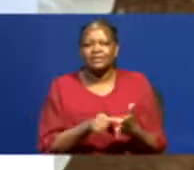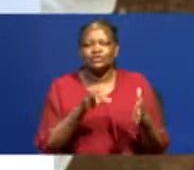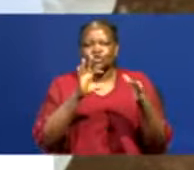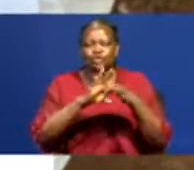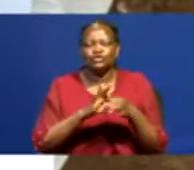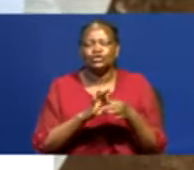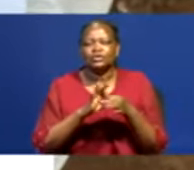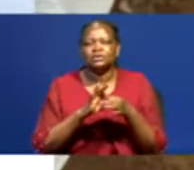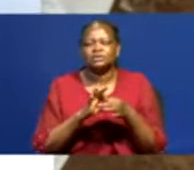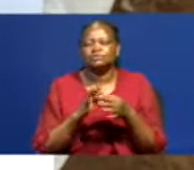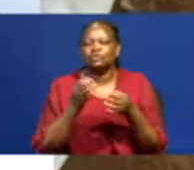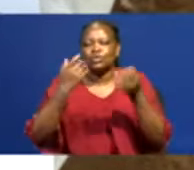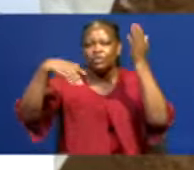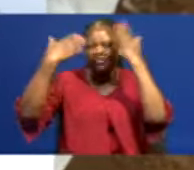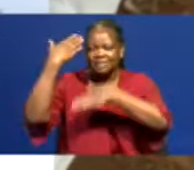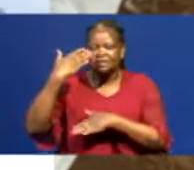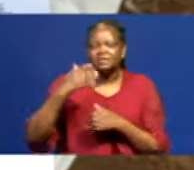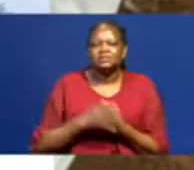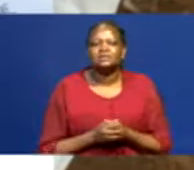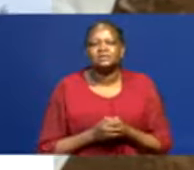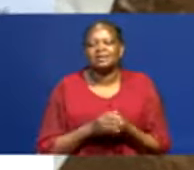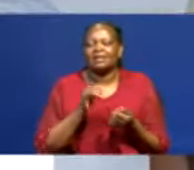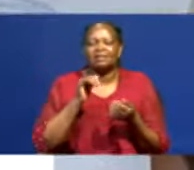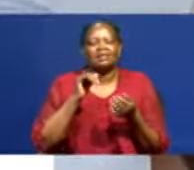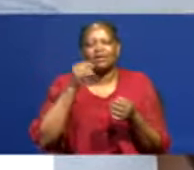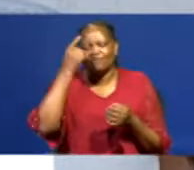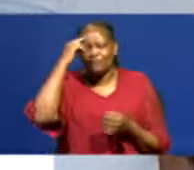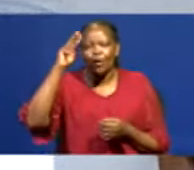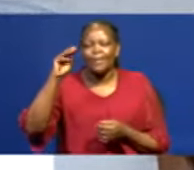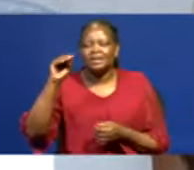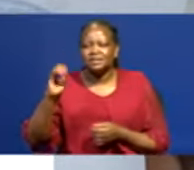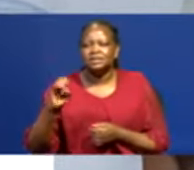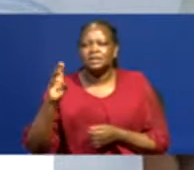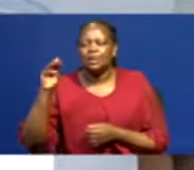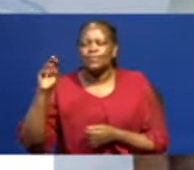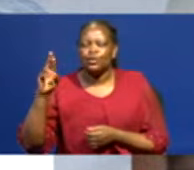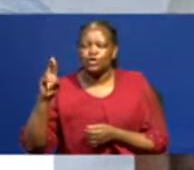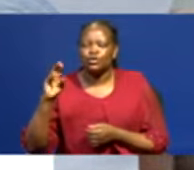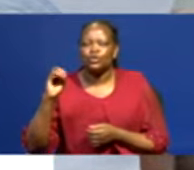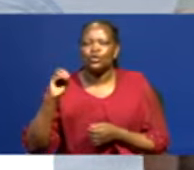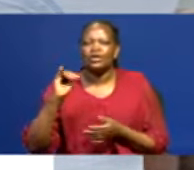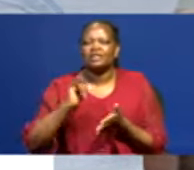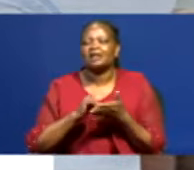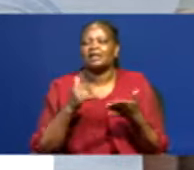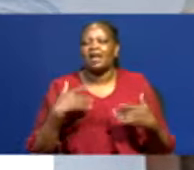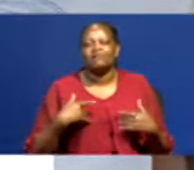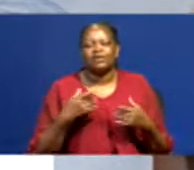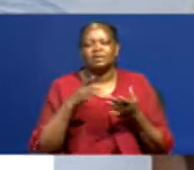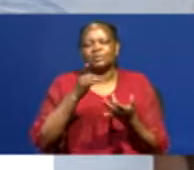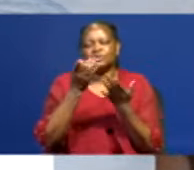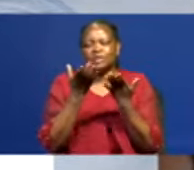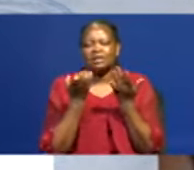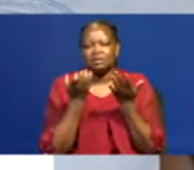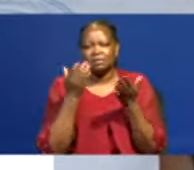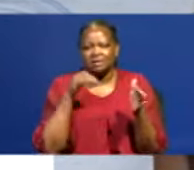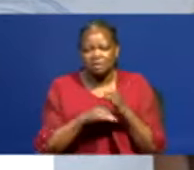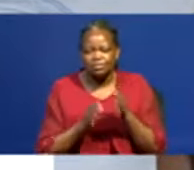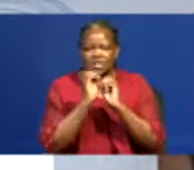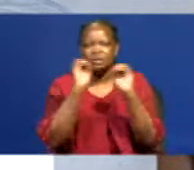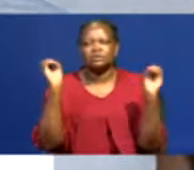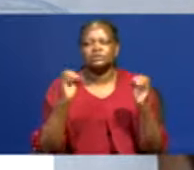cha Masinde Muliro ambacho hakingeweza kumsajili kutokana na ukosefu wa vifaa maalum vya kusaidia wanafunzi walio na